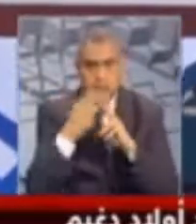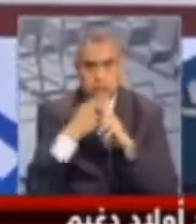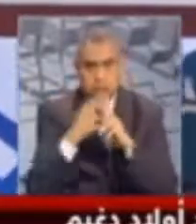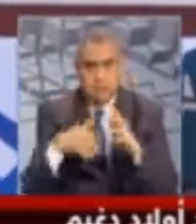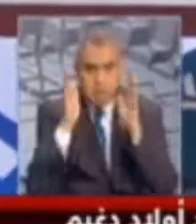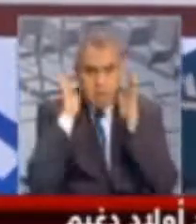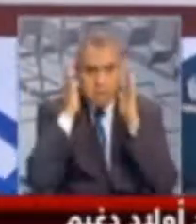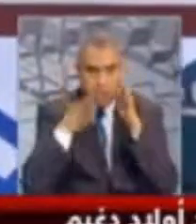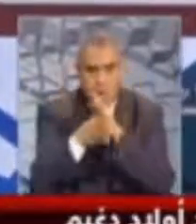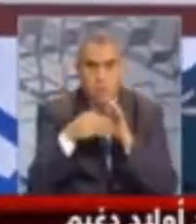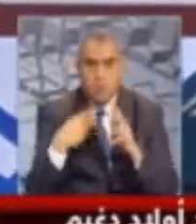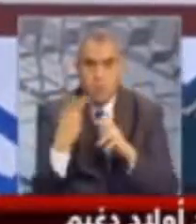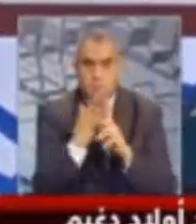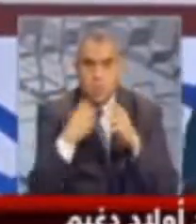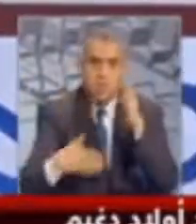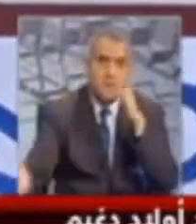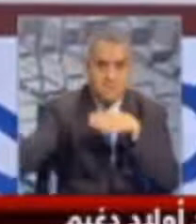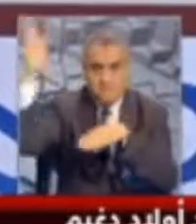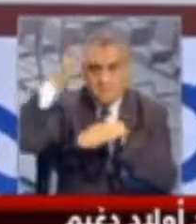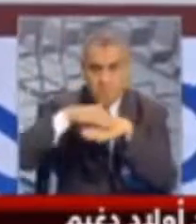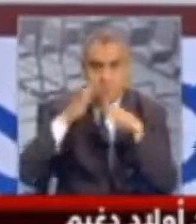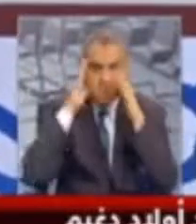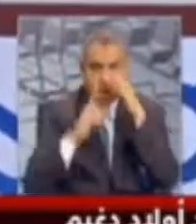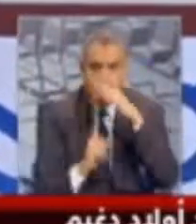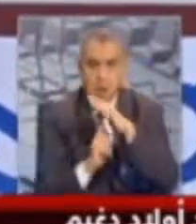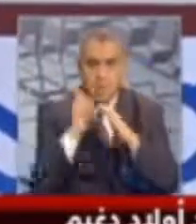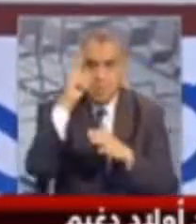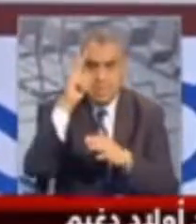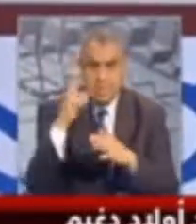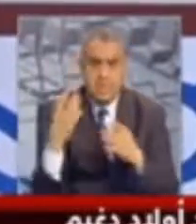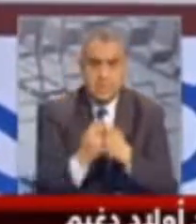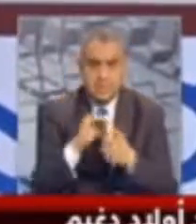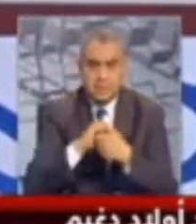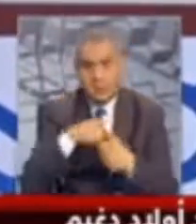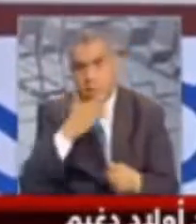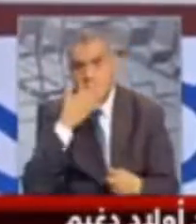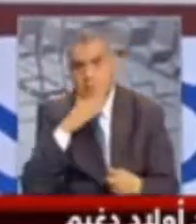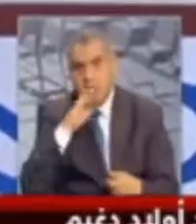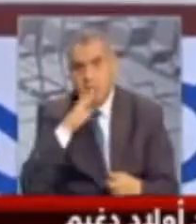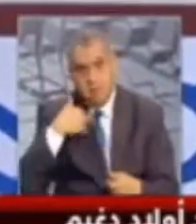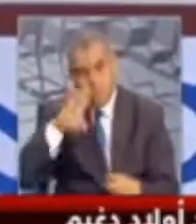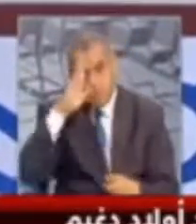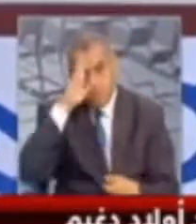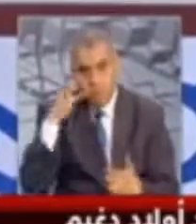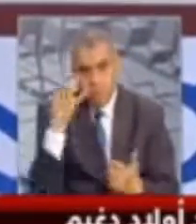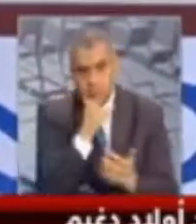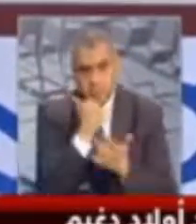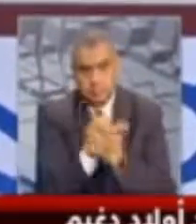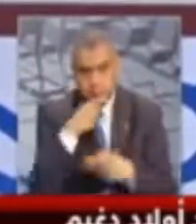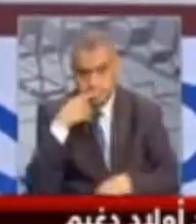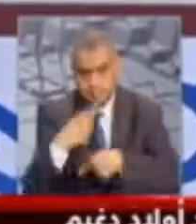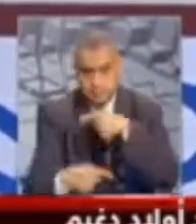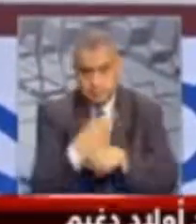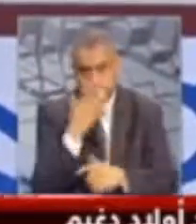المصلين وفي مصلى في الدور اللي فوق. فالحمد لله بفضل الله سبحانه وتعالى احنا بنشكر معالي وزير الأوقاف على دعمه المستمر